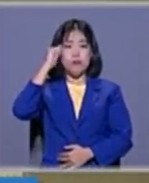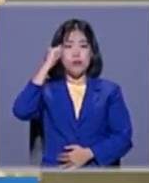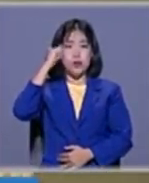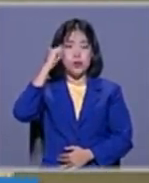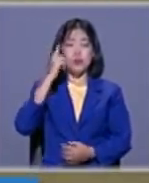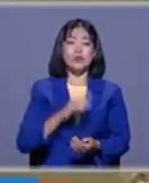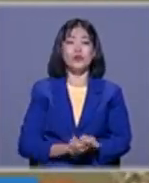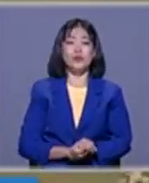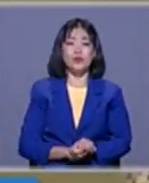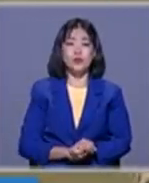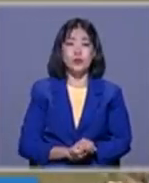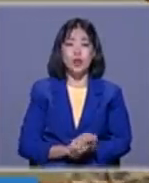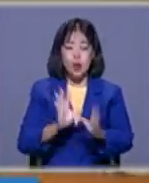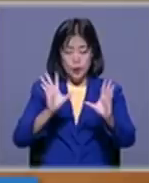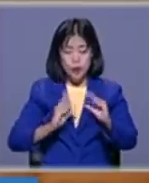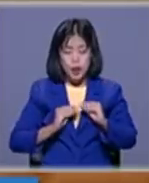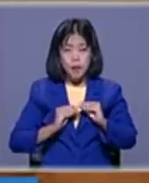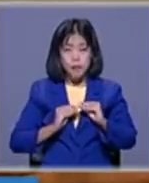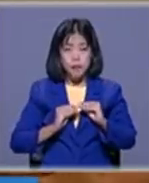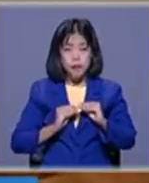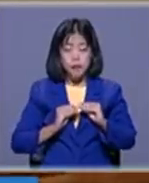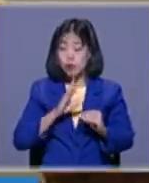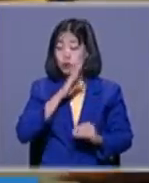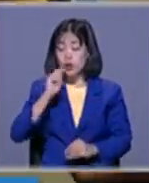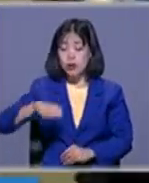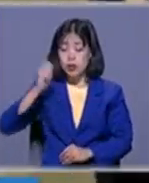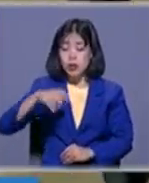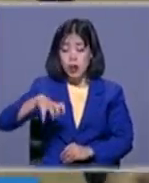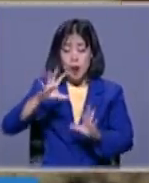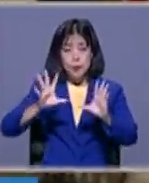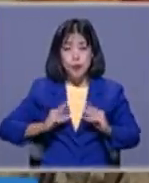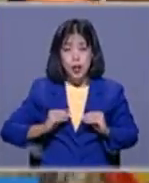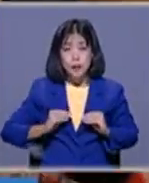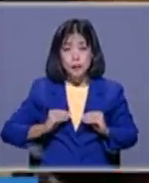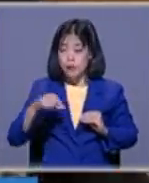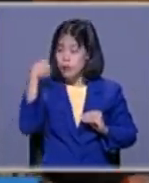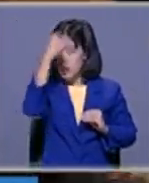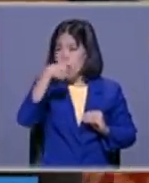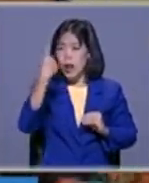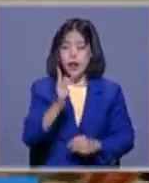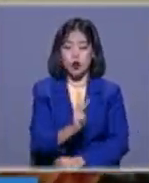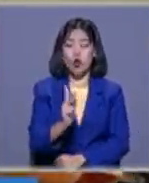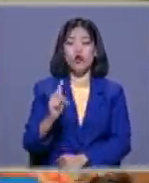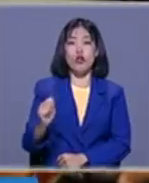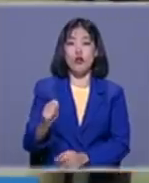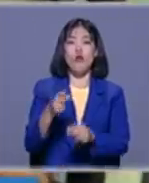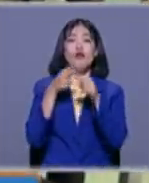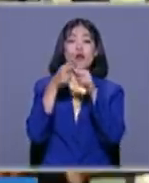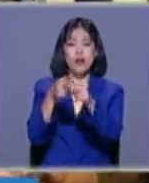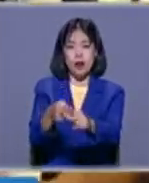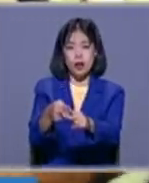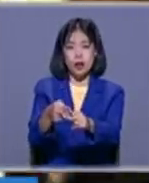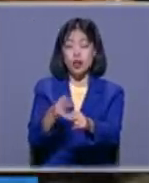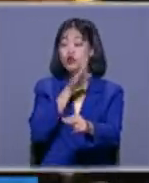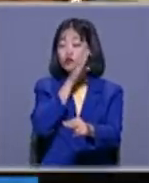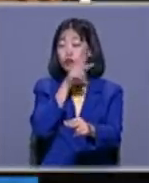จะไม่รับก็ได้ ก็แน่เลย ถ้าศาลไม่รับมันก็ต้องกลับมา แล้วใครเป็นคนชี้ กกต.ก็ชี้เอง กกต.ชี้เอง แล้วใครไม่เห็นด้ว